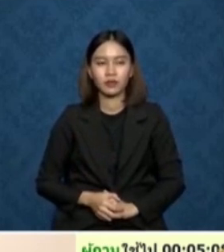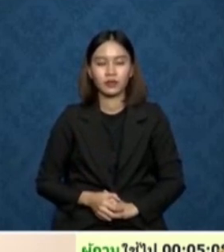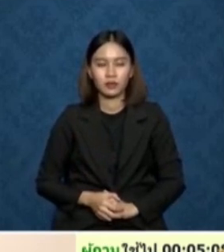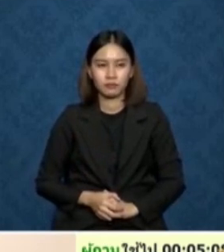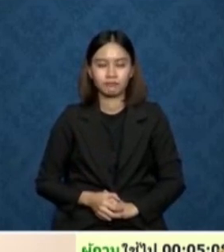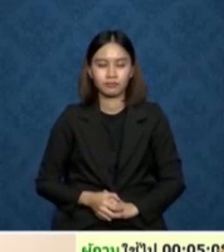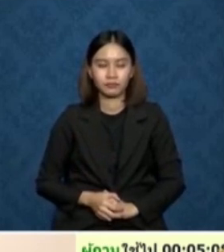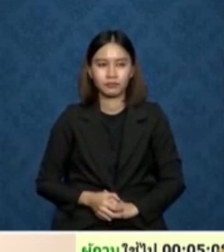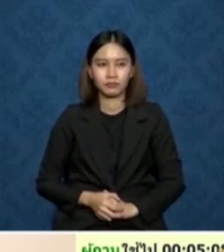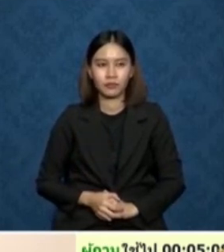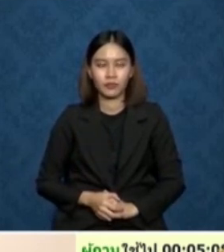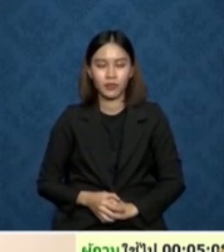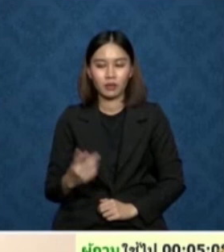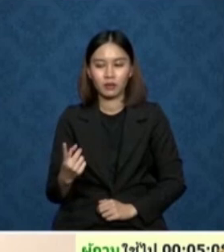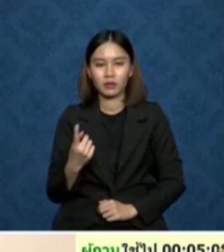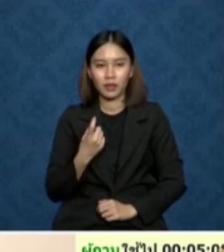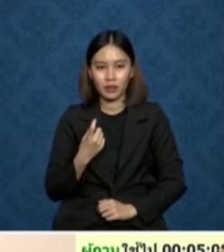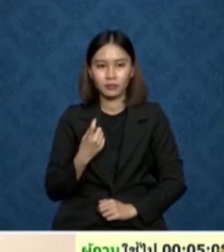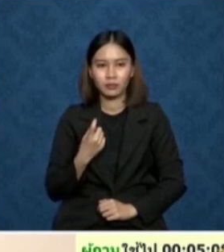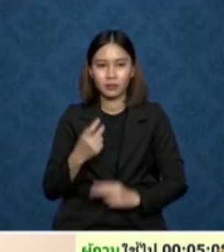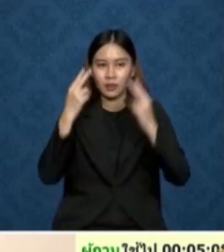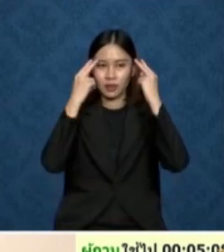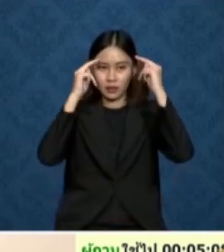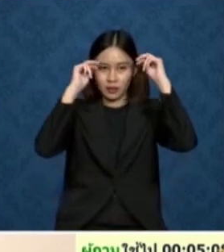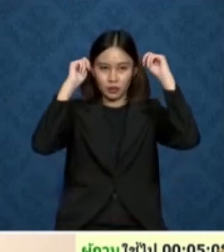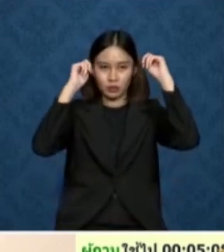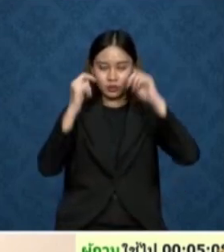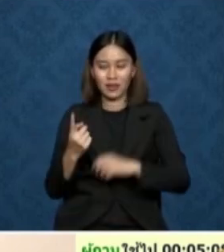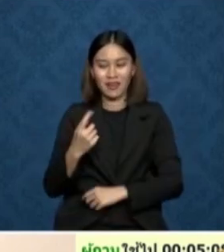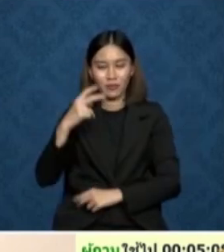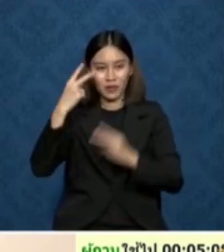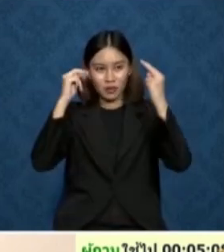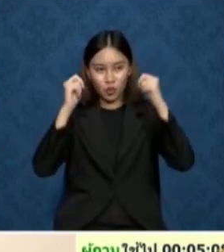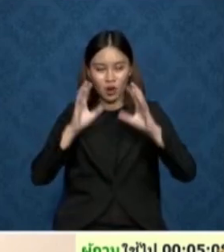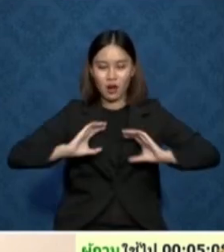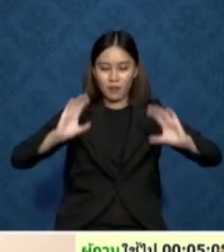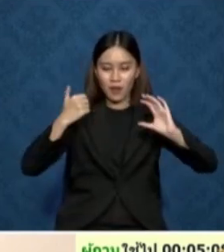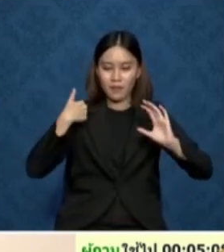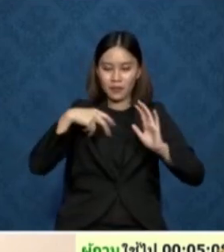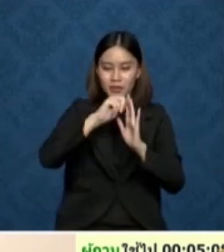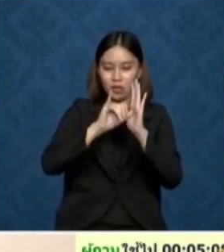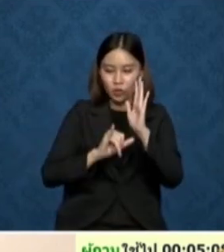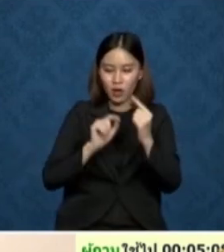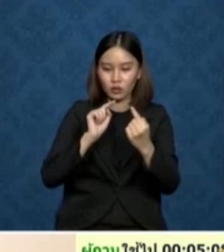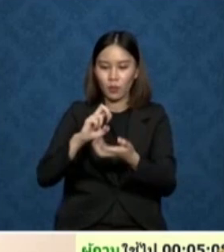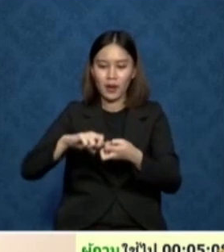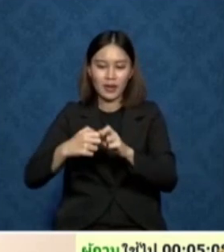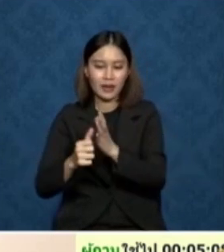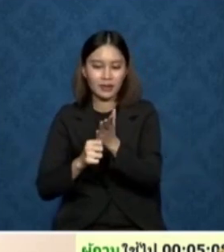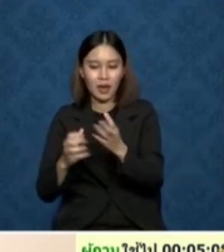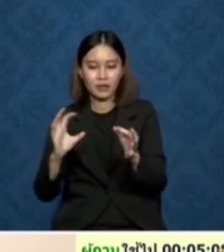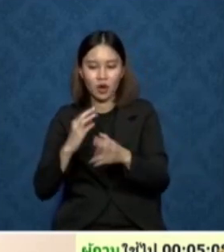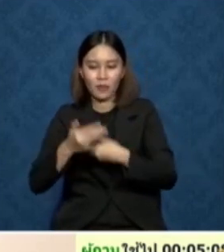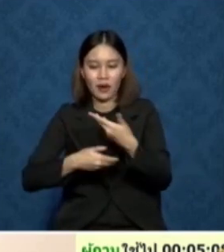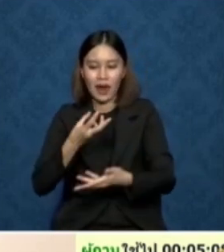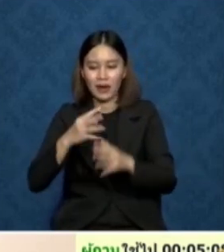ก็ต้องกลบเรียนว่ากำถามทท่ถามนายกรรมติไปวารัฐบามีนโยบายในการแก้ไขปัหาร